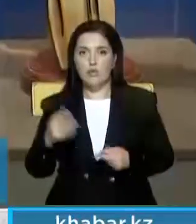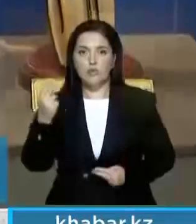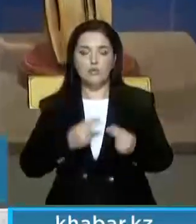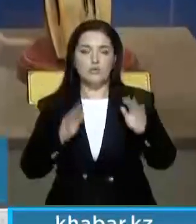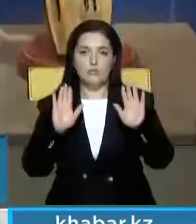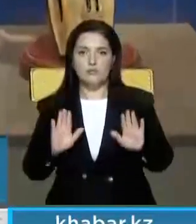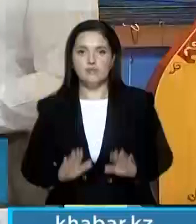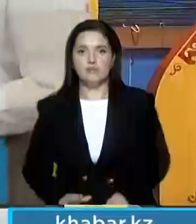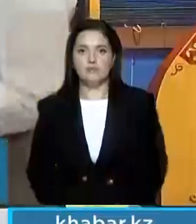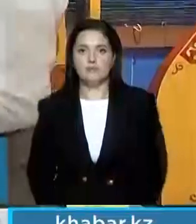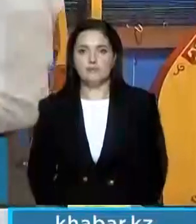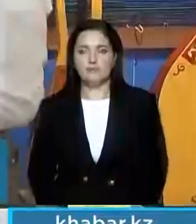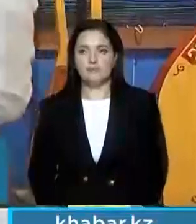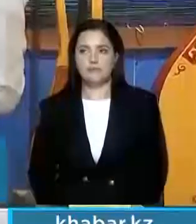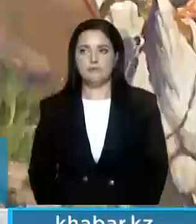выставка.